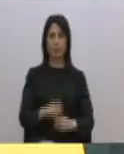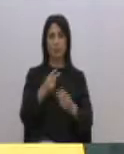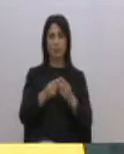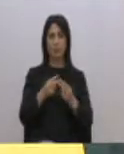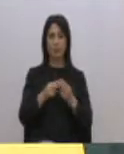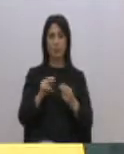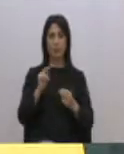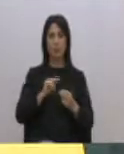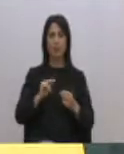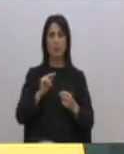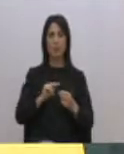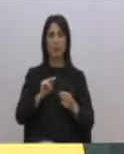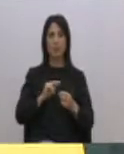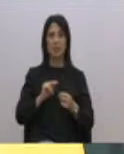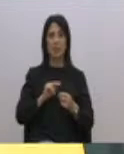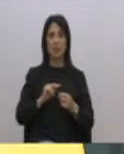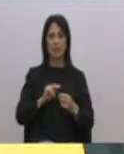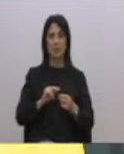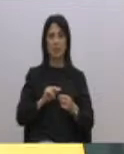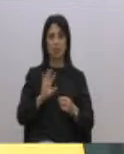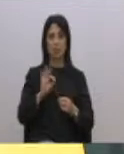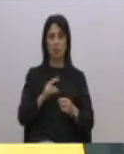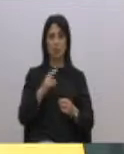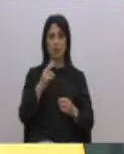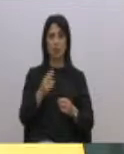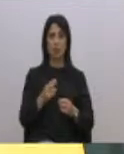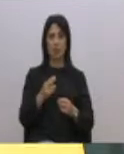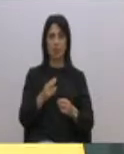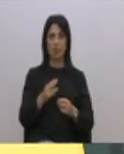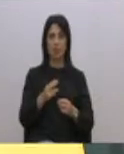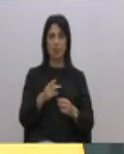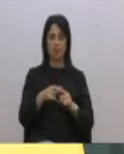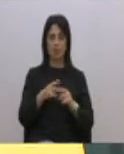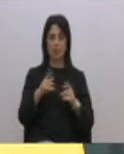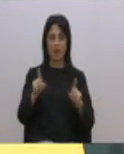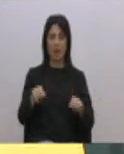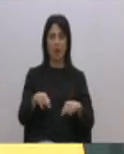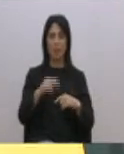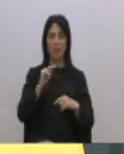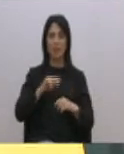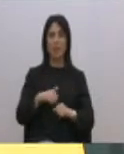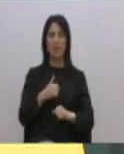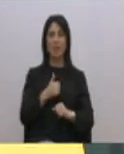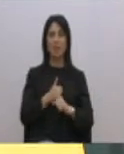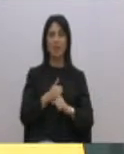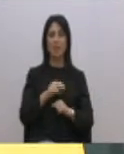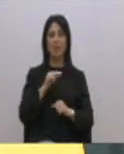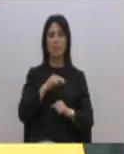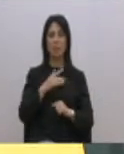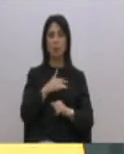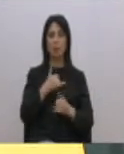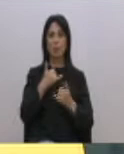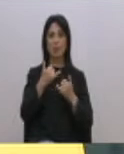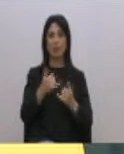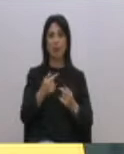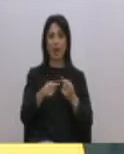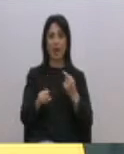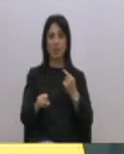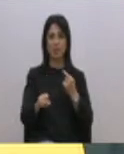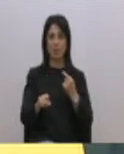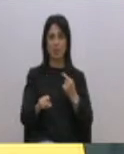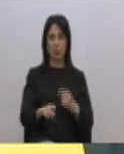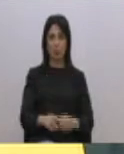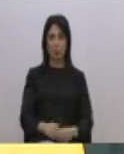ინტენსიური სამსახურის სოციალური რესოციალიზაცია რეაბილიტაციის დეპარტამენტის მოსამსახურეებს განსხვავებული